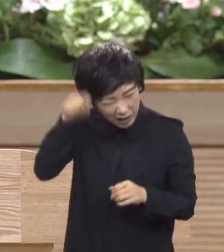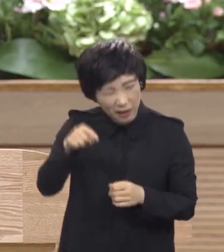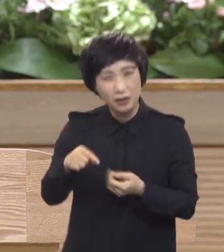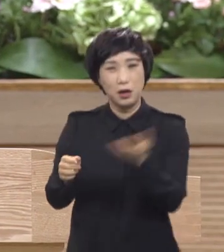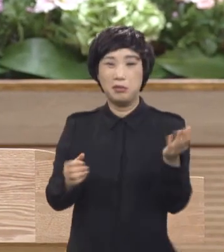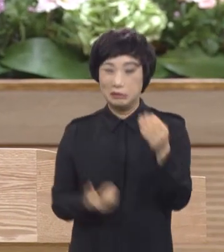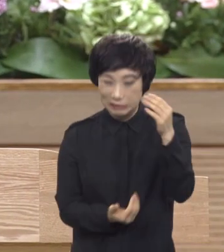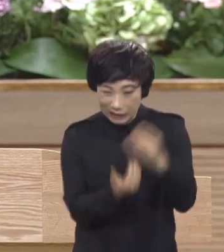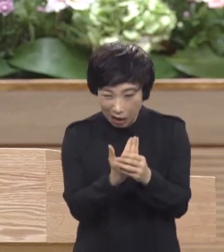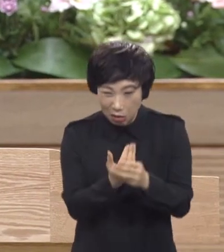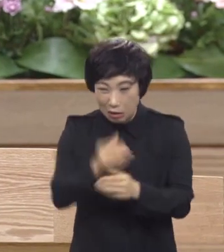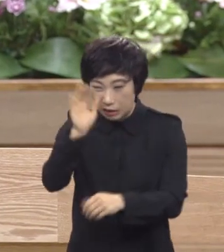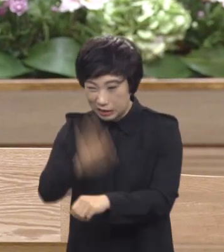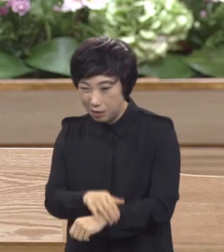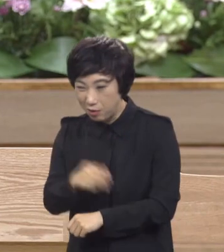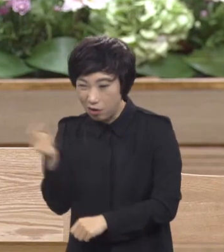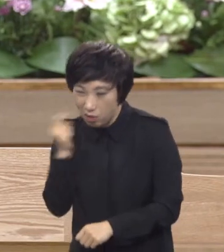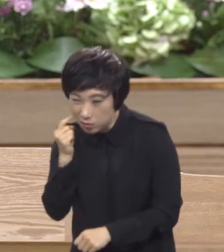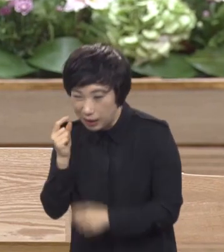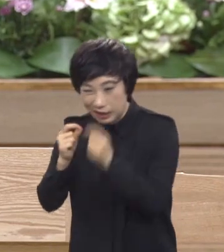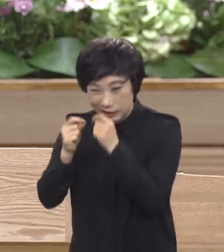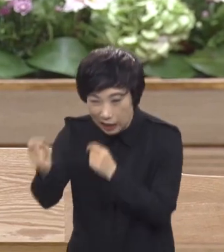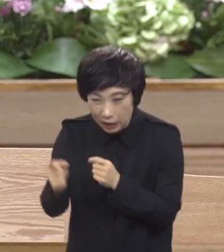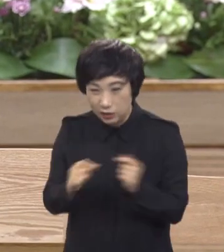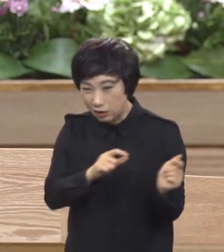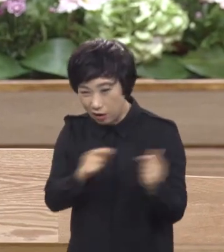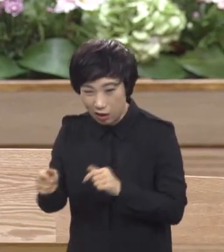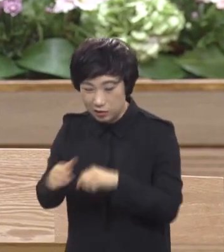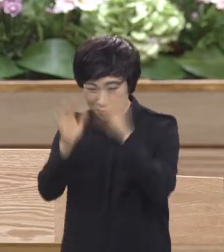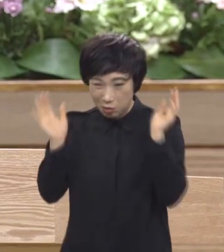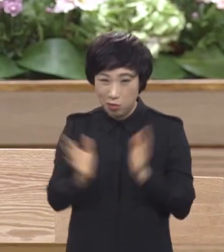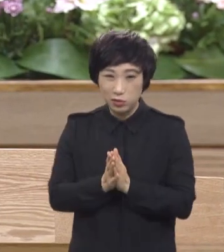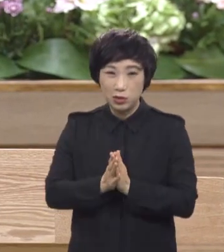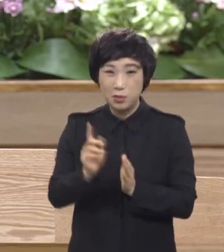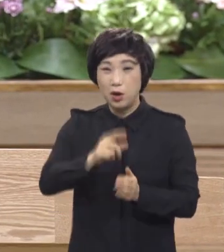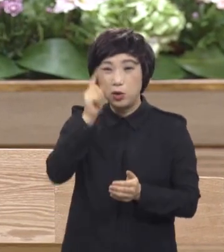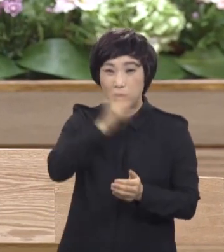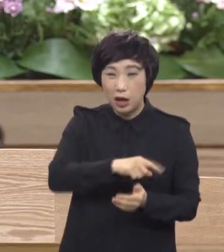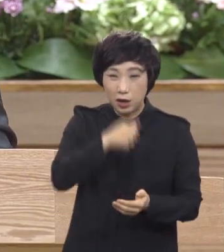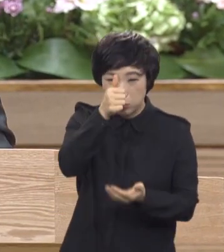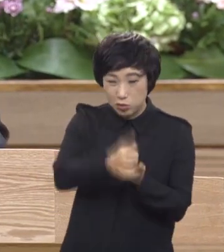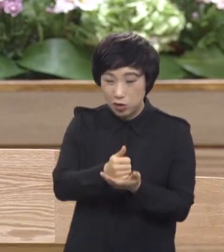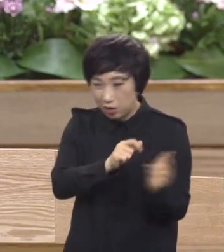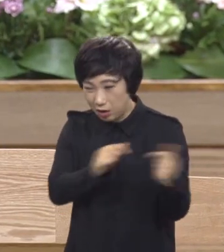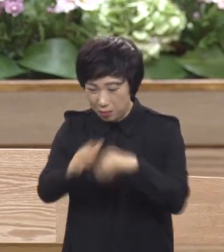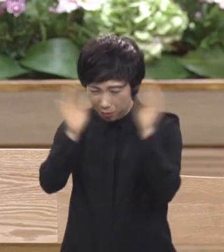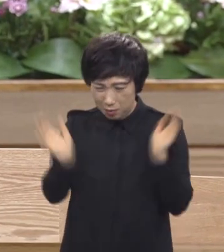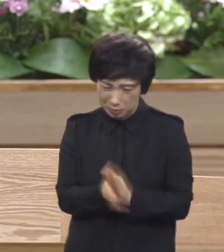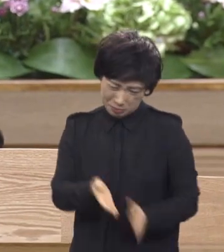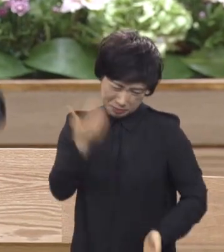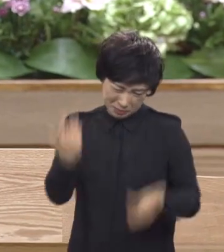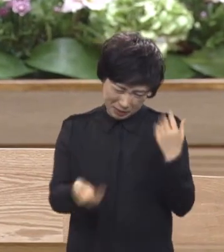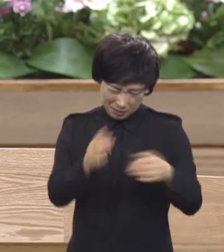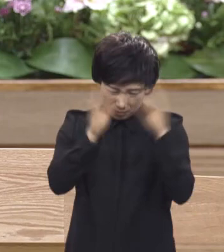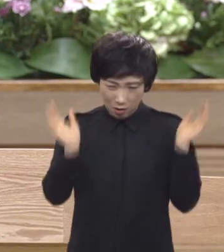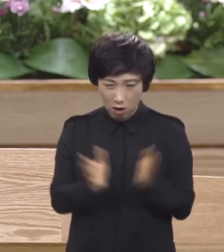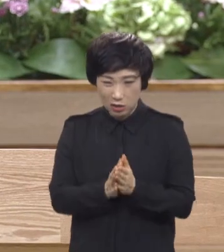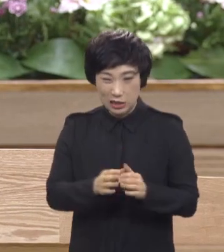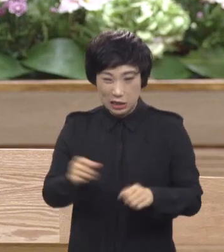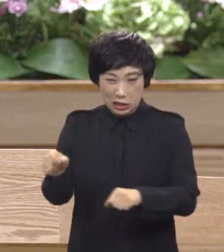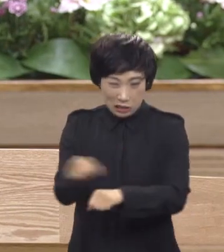사고 난 거 잘못된 거 거짓말한 거 사기친 거 하여튼 죄악된 것은 하여튼 고추고추 파서 이게